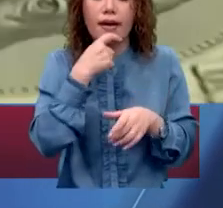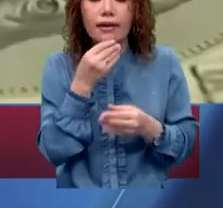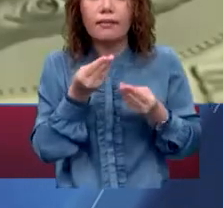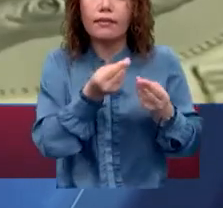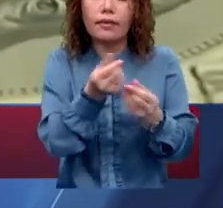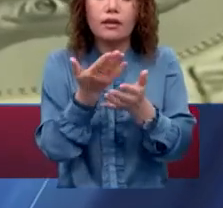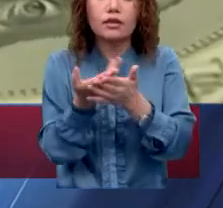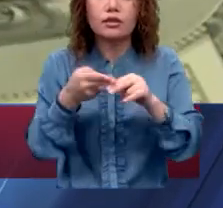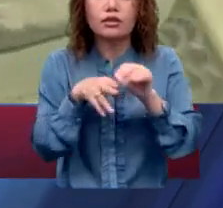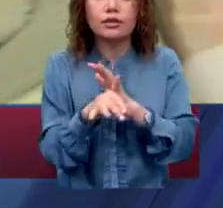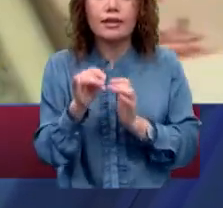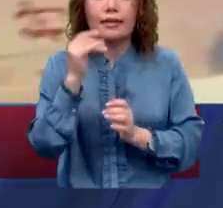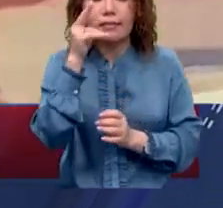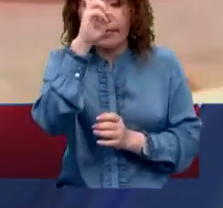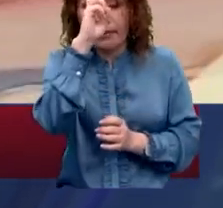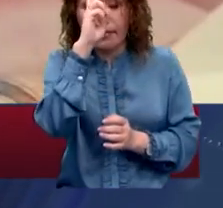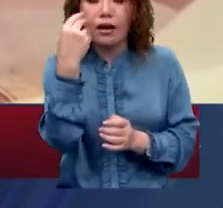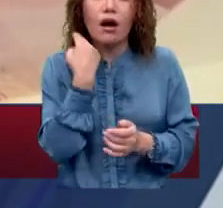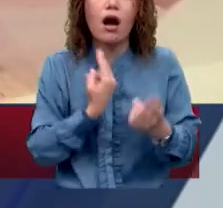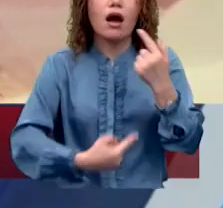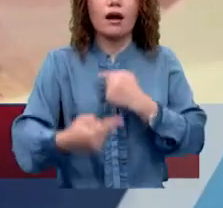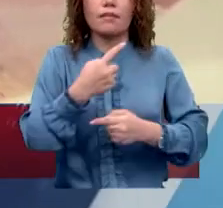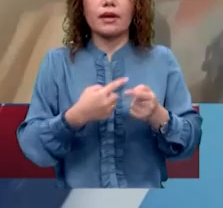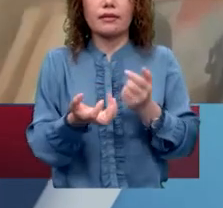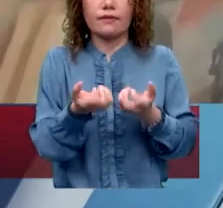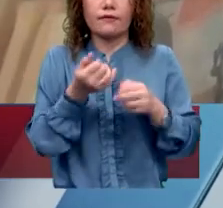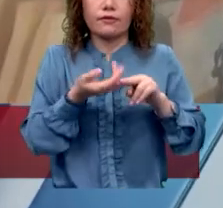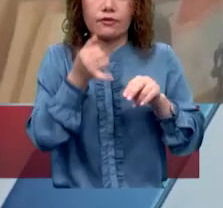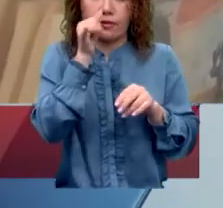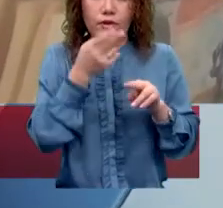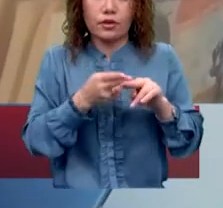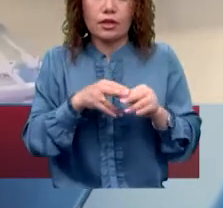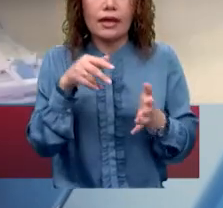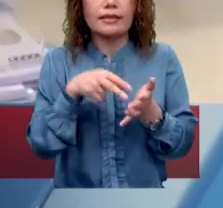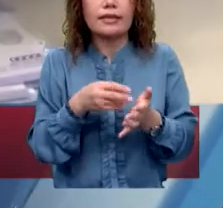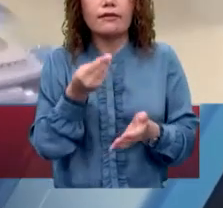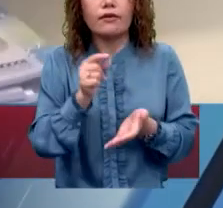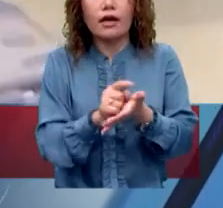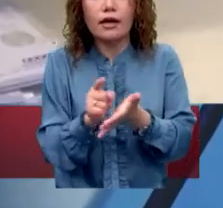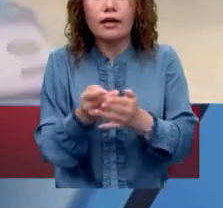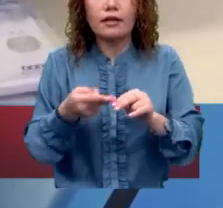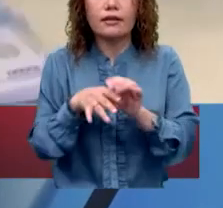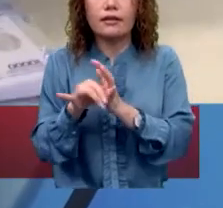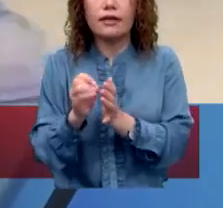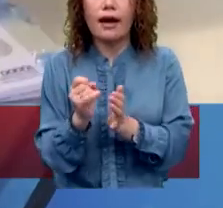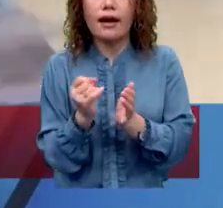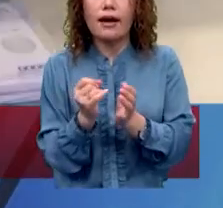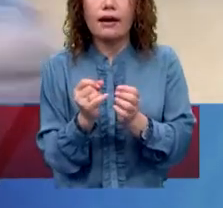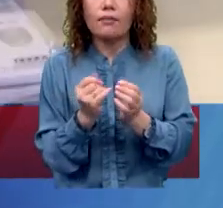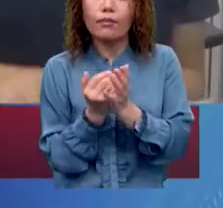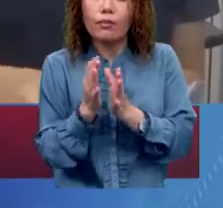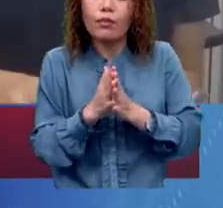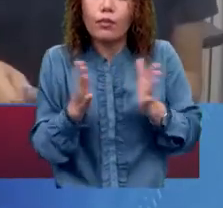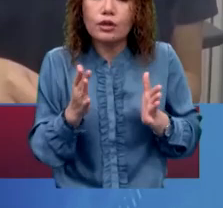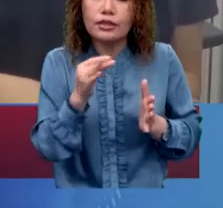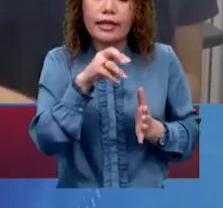мен мемлекеттік қарыздың қайтарымына кері әсер етпек. Ал теңгедегі салымдардың тартымдылығы артады, сәйкесінше